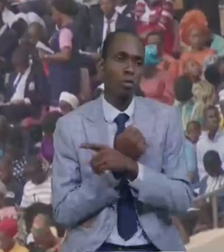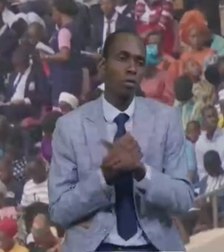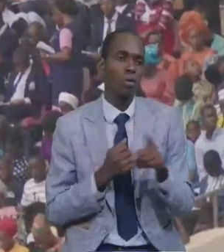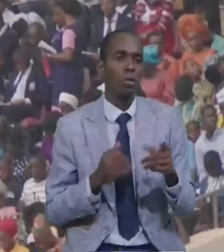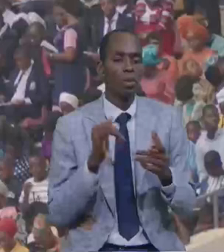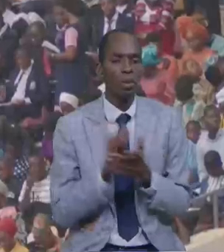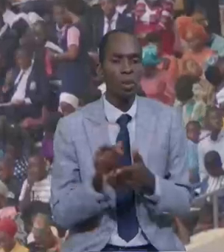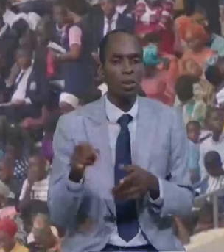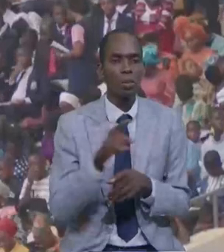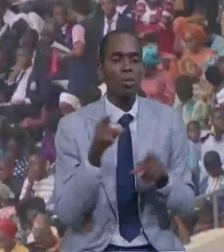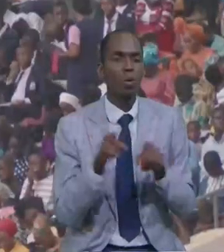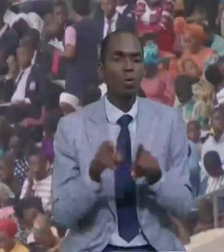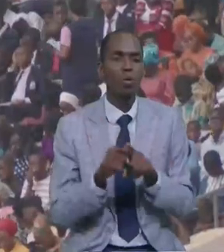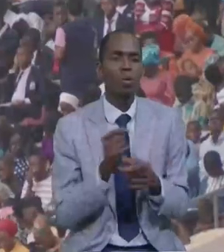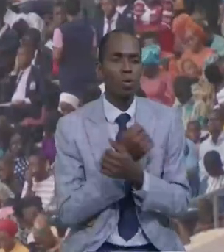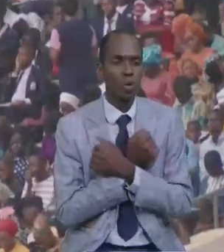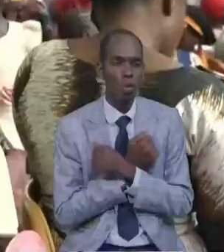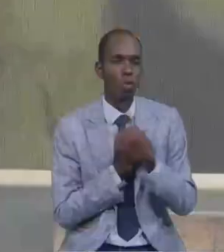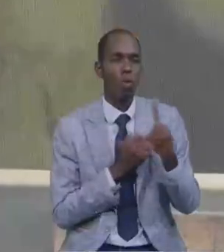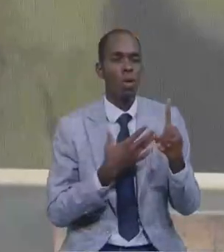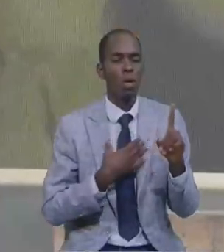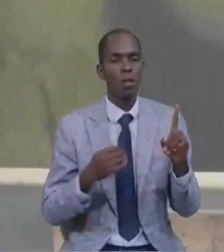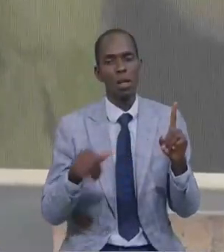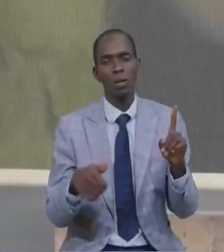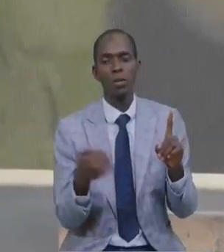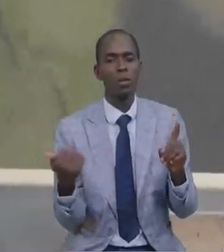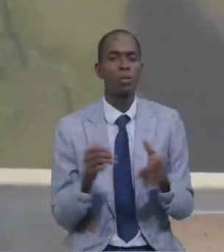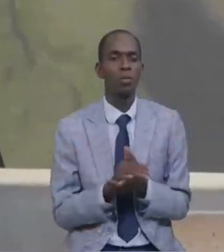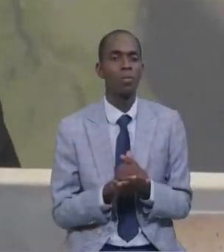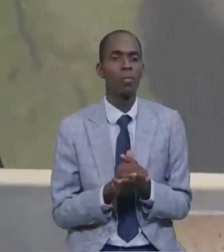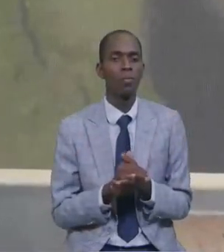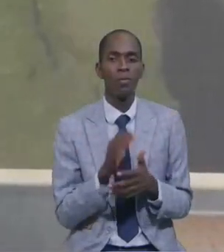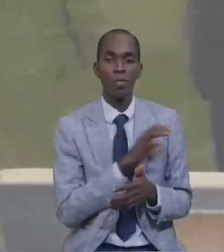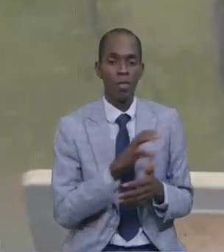L'amour de Christ n'est pas superficiel,